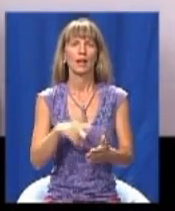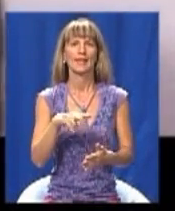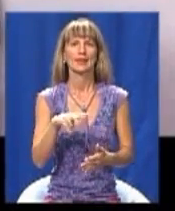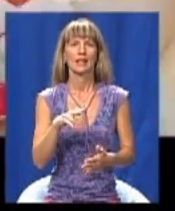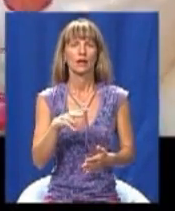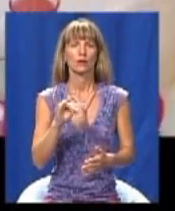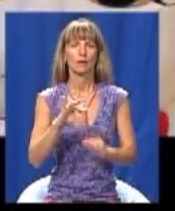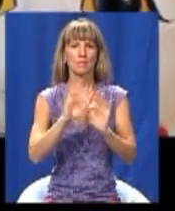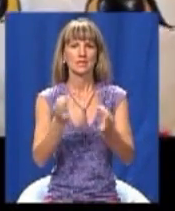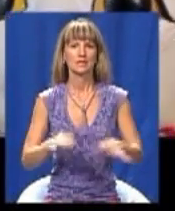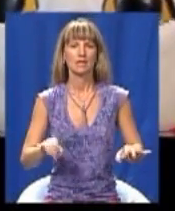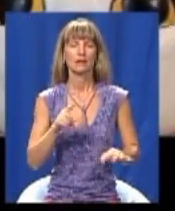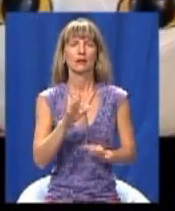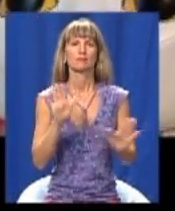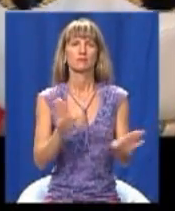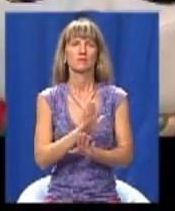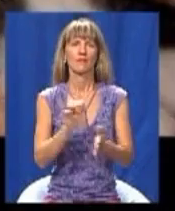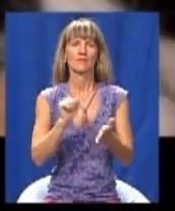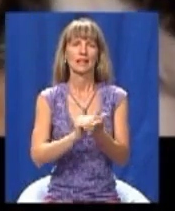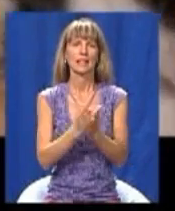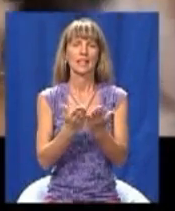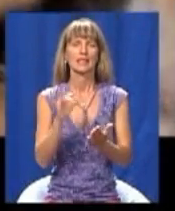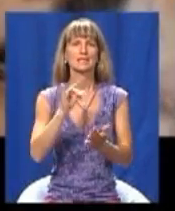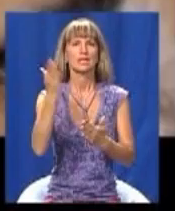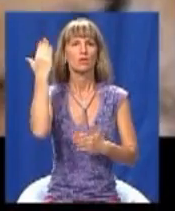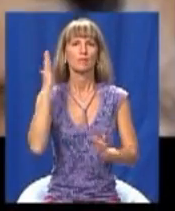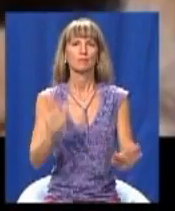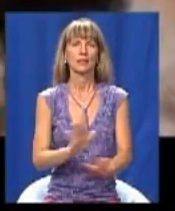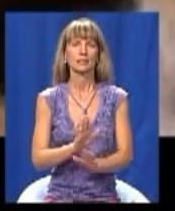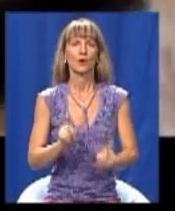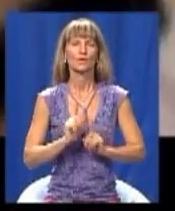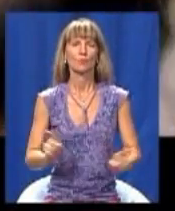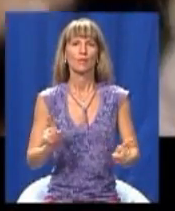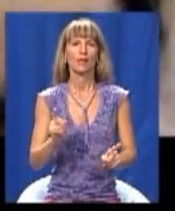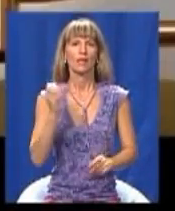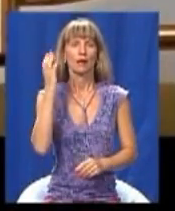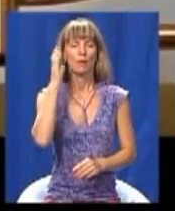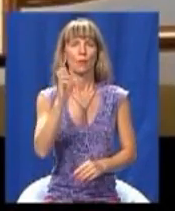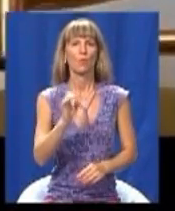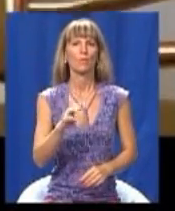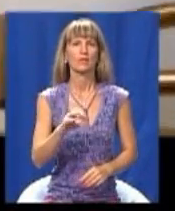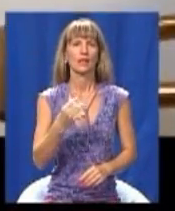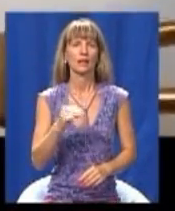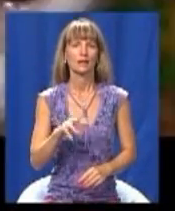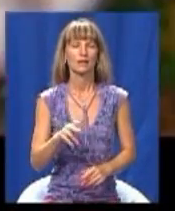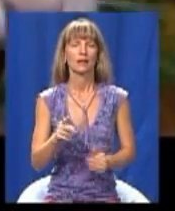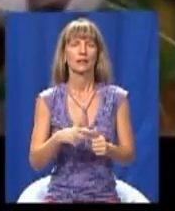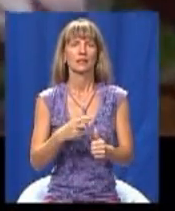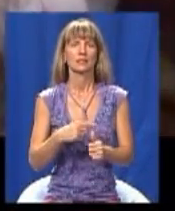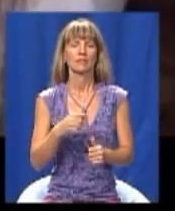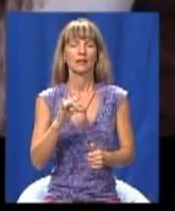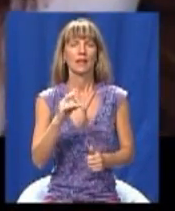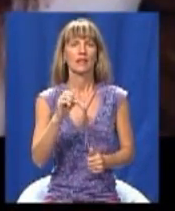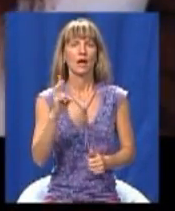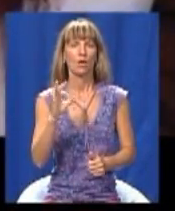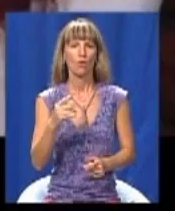та мистецтва. Їх оспівували в книгах, легендах, піснях. Особливий японський бобтейл називається манекі-неко. Це